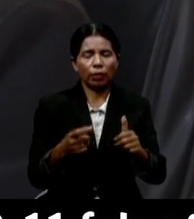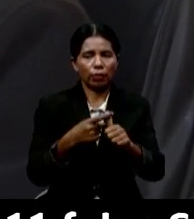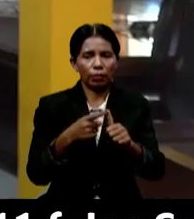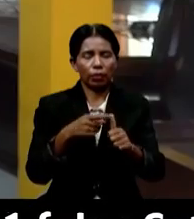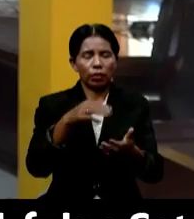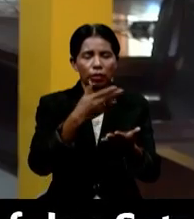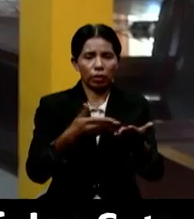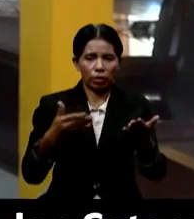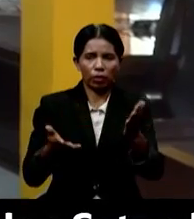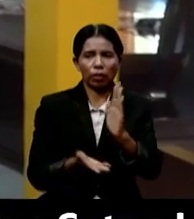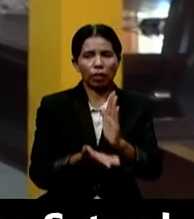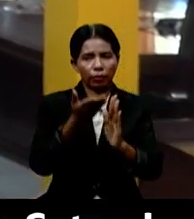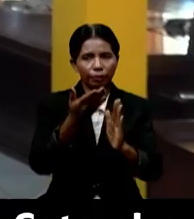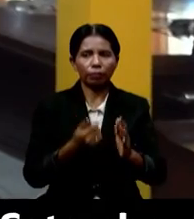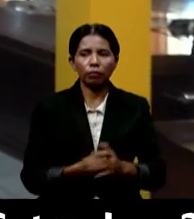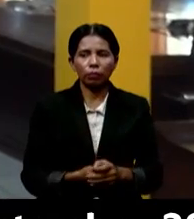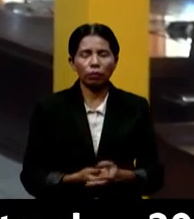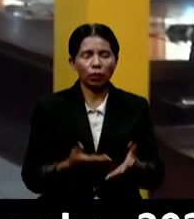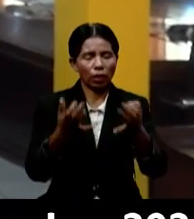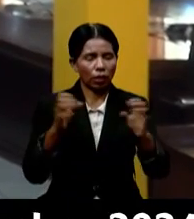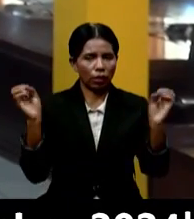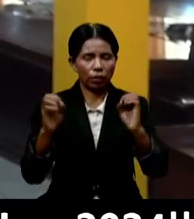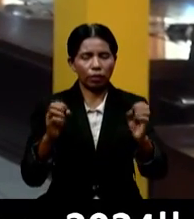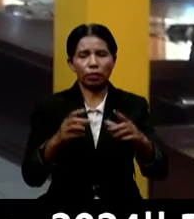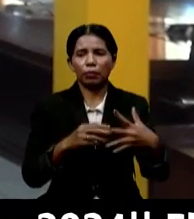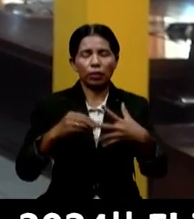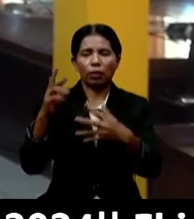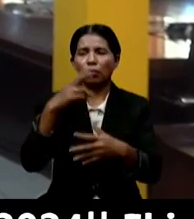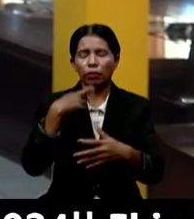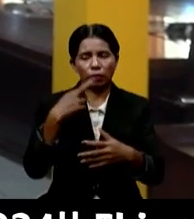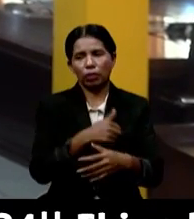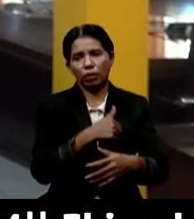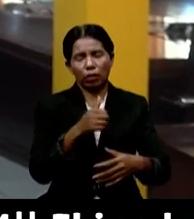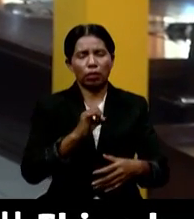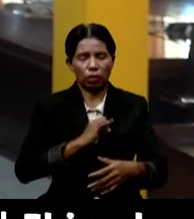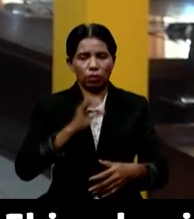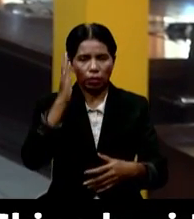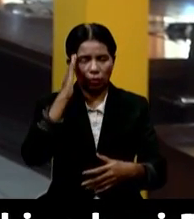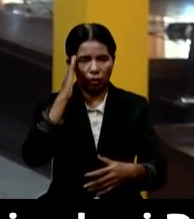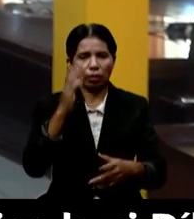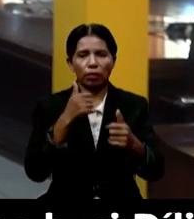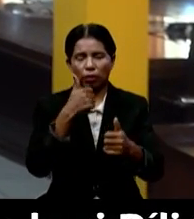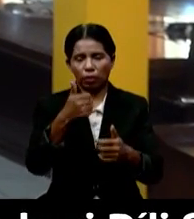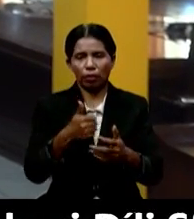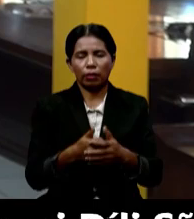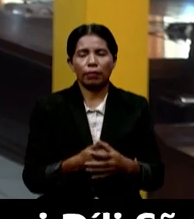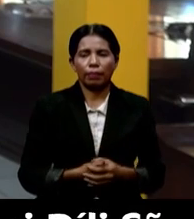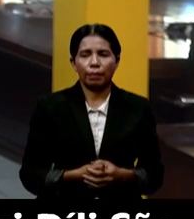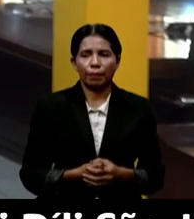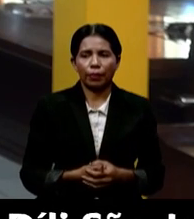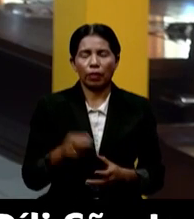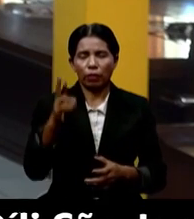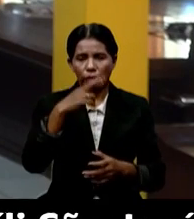local tem que a sai. E da net, a caracla coi, lhe o fos. Jadi selalu kan ya, ini tambah itu Timor Leste depend ba